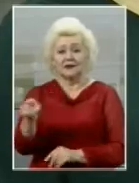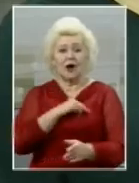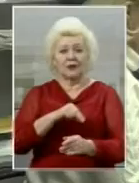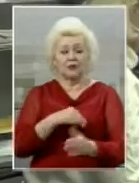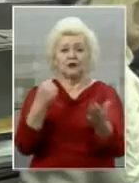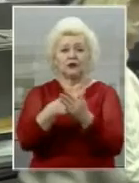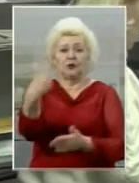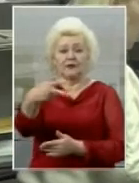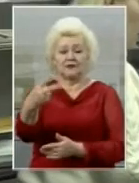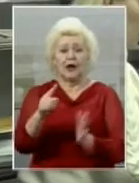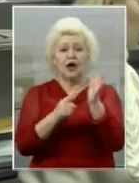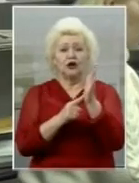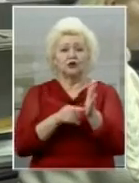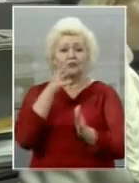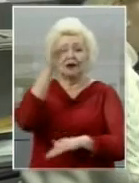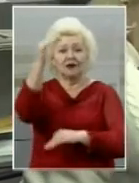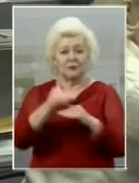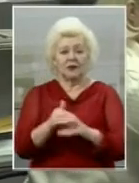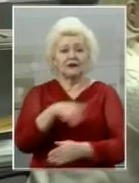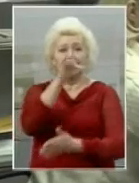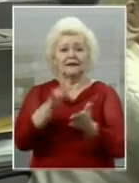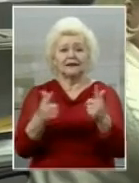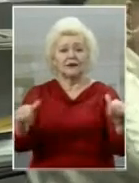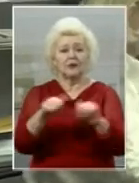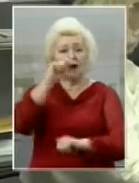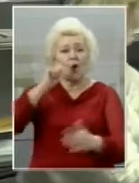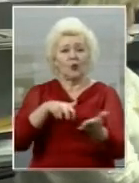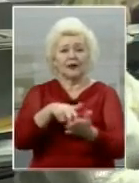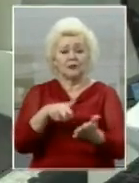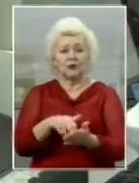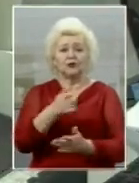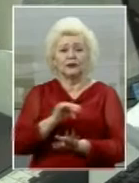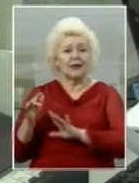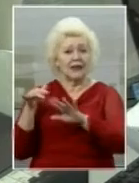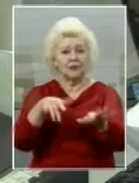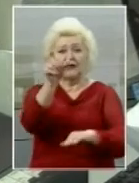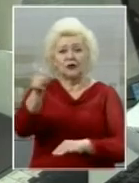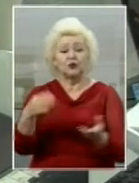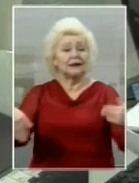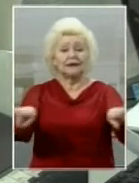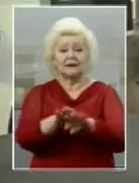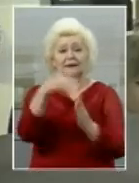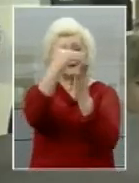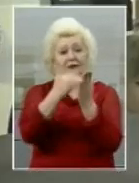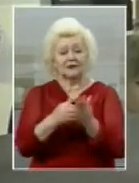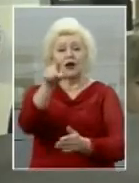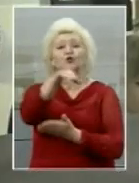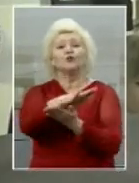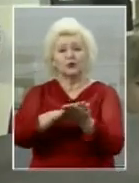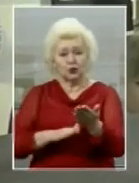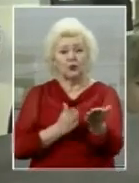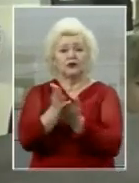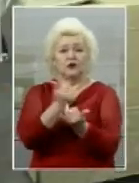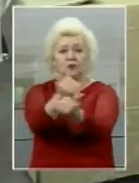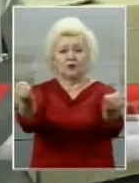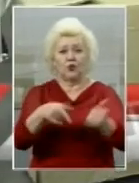до 20. 6 година вечора. В одному з центральних відділень «Укрпошти» наплив клієнтів, тому воно не закривається за графіком. Тут продовжують